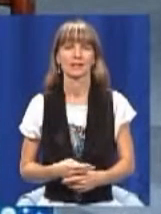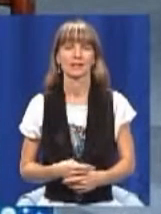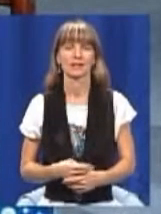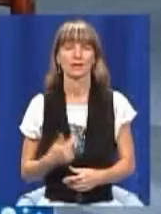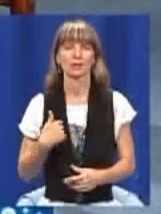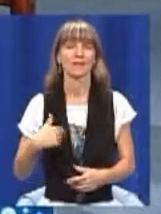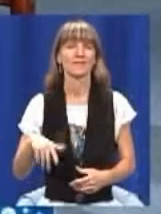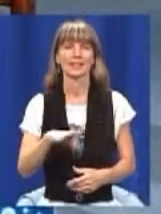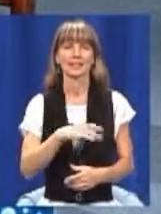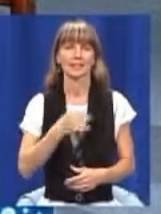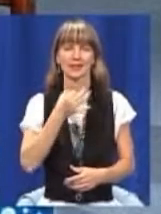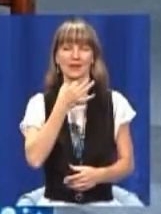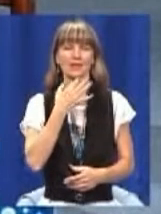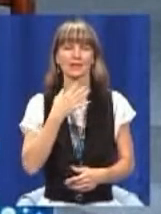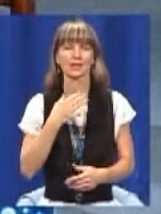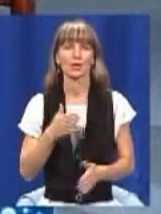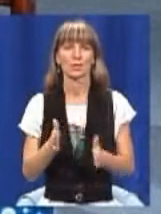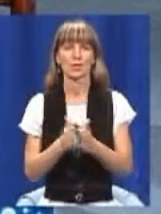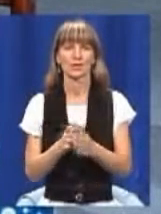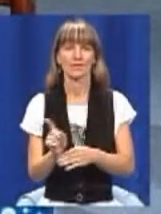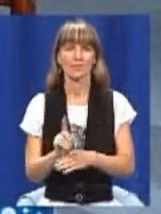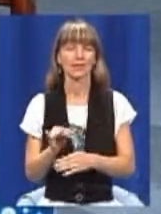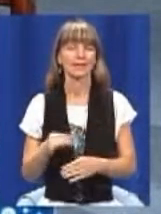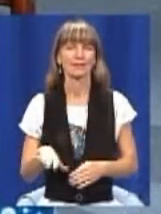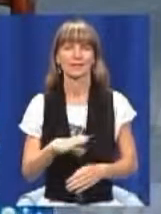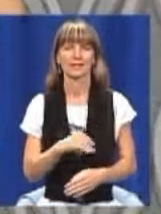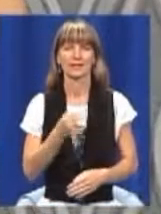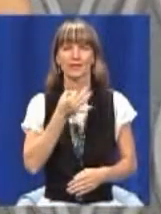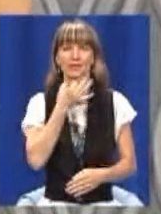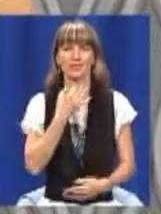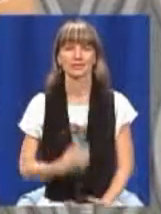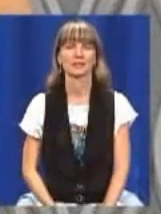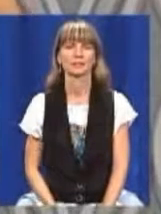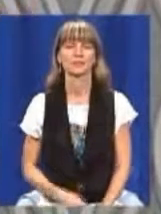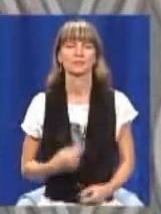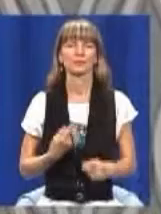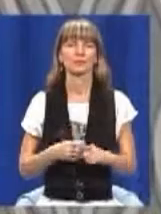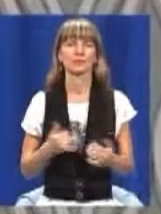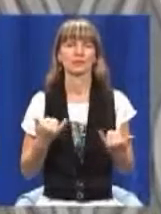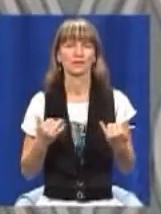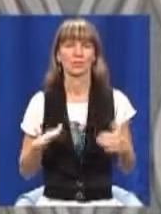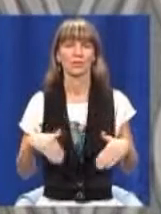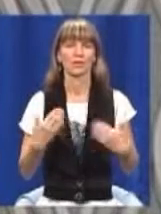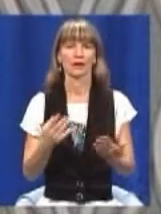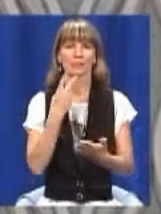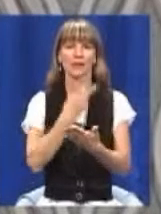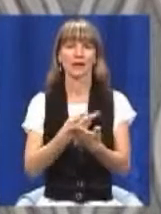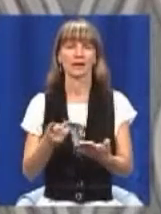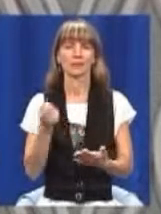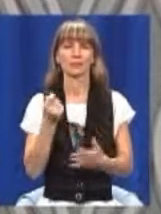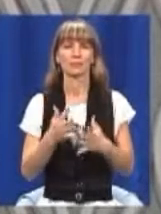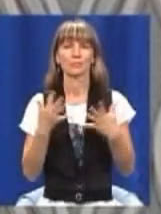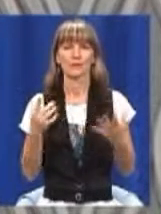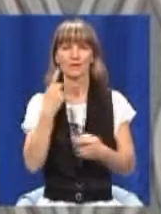в ньому. Усе, і плоский хвостик, і все-все-все. Ну от, тому просто зараз вам пропонуємо переглянути трохи